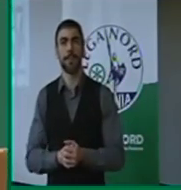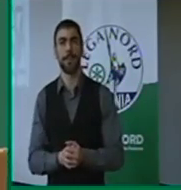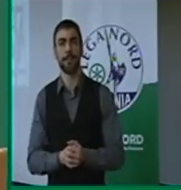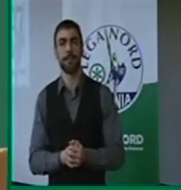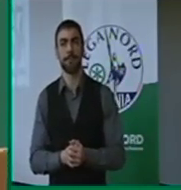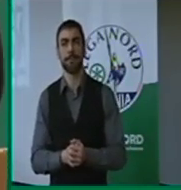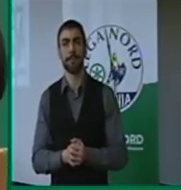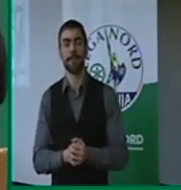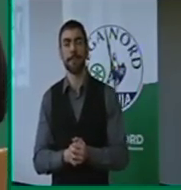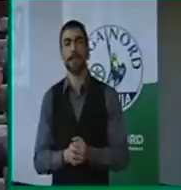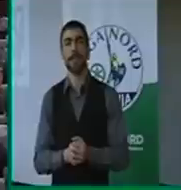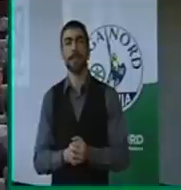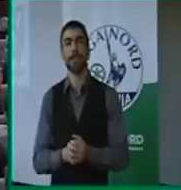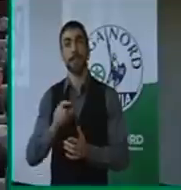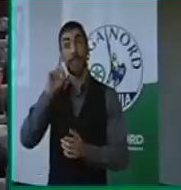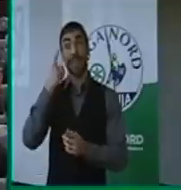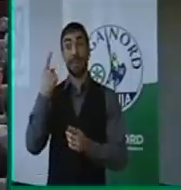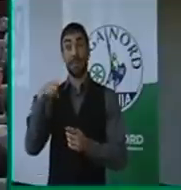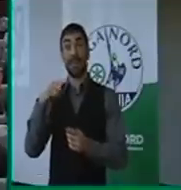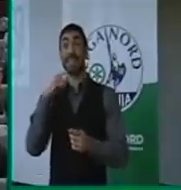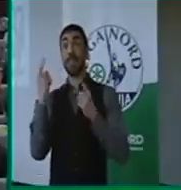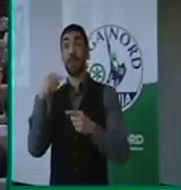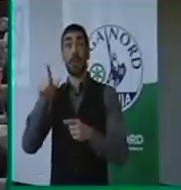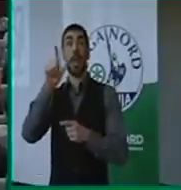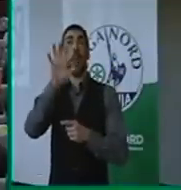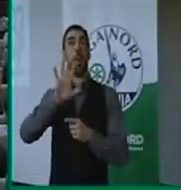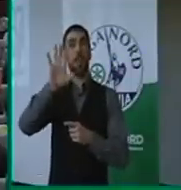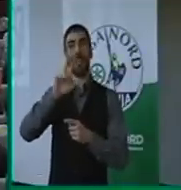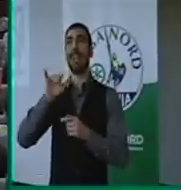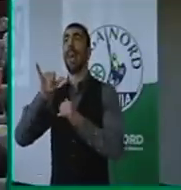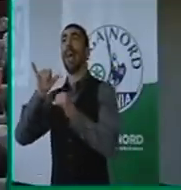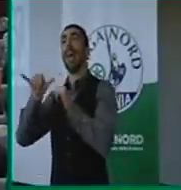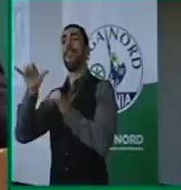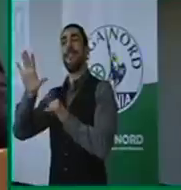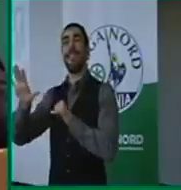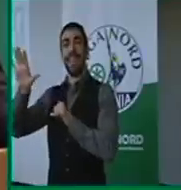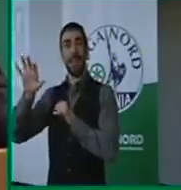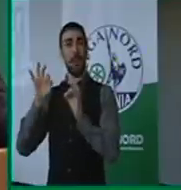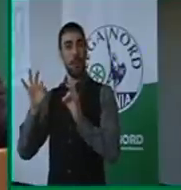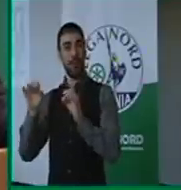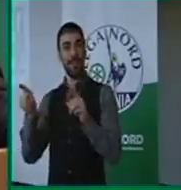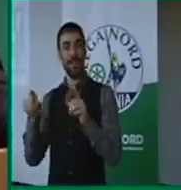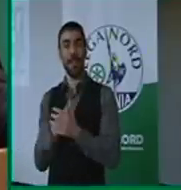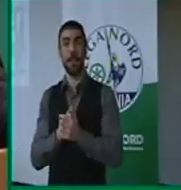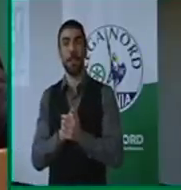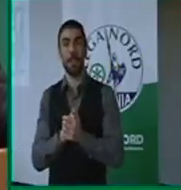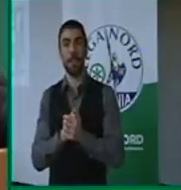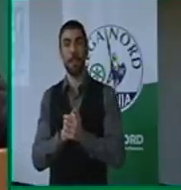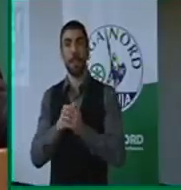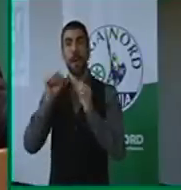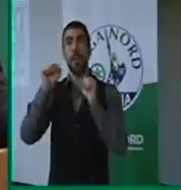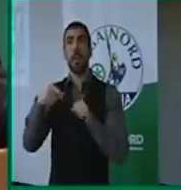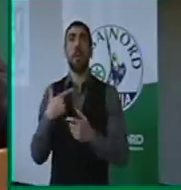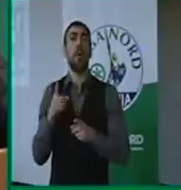quindi se noi in questo scenario della Lombardia del Veneto con le monete così fatte mettiamo tutte le